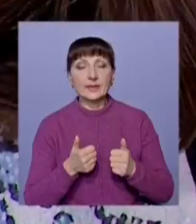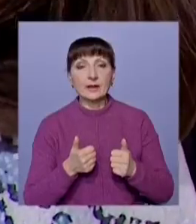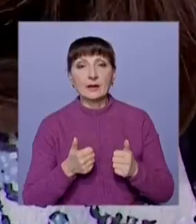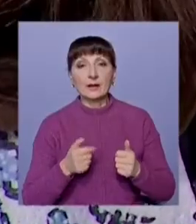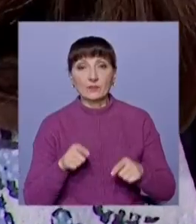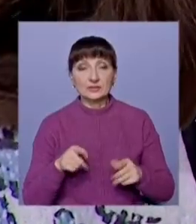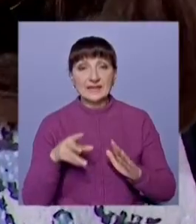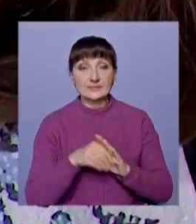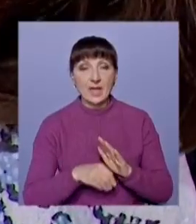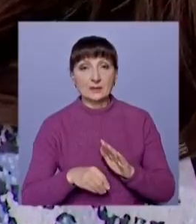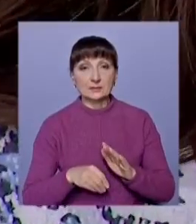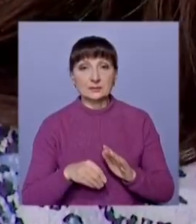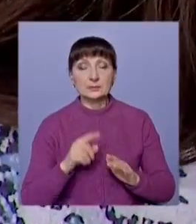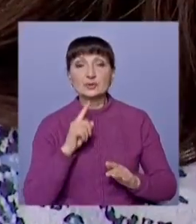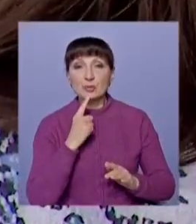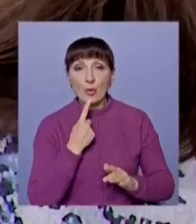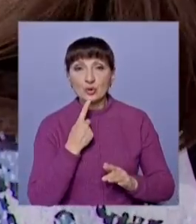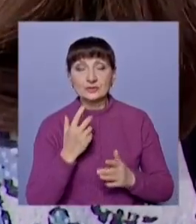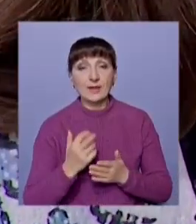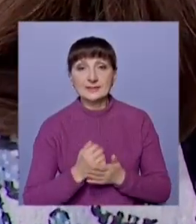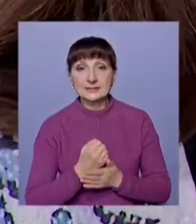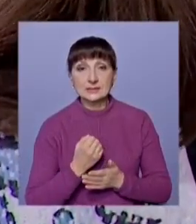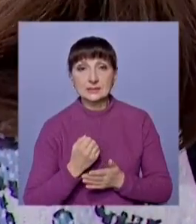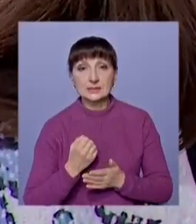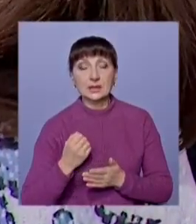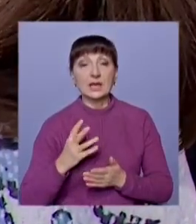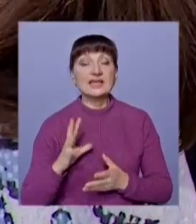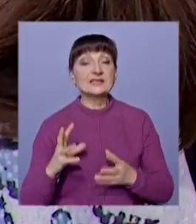данный аспект, вот, сложно ее на самом деле найти. Вот, и,